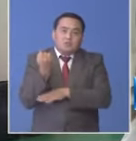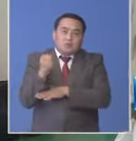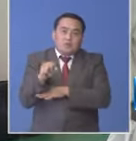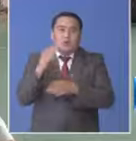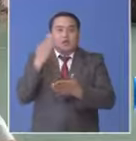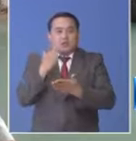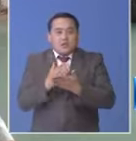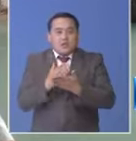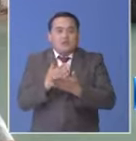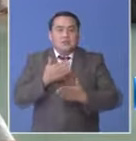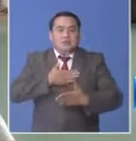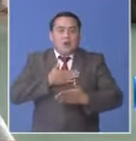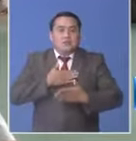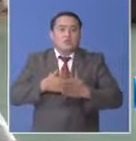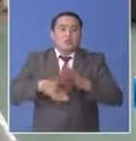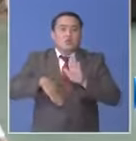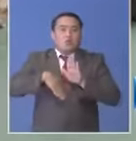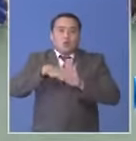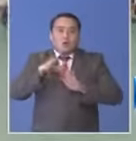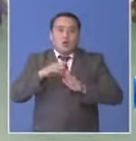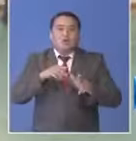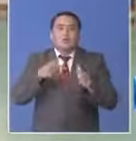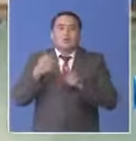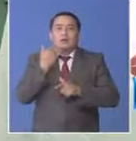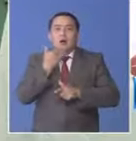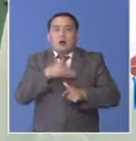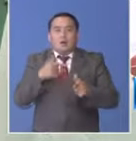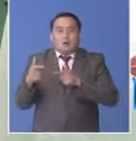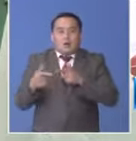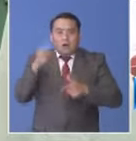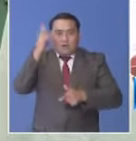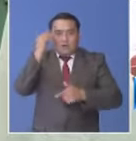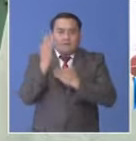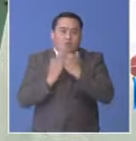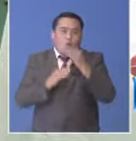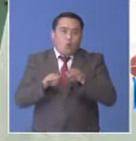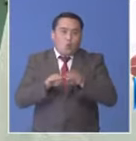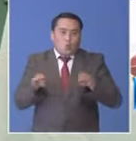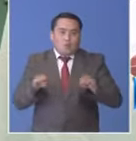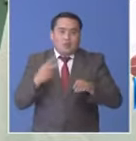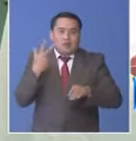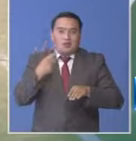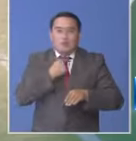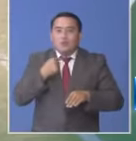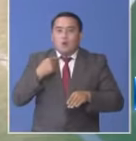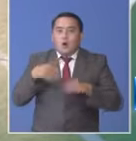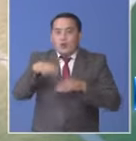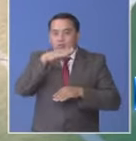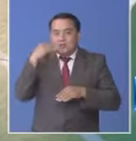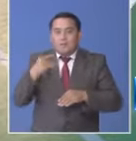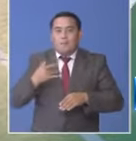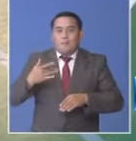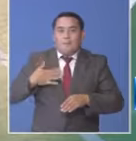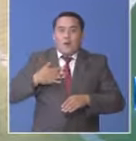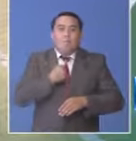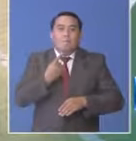слову, в нашей области растет не только качество подготовки, но и количество каратистов высокого класса. Еще 3 талдыкурганцам официально присвоено